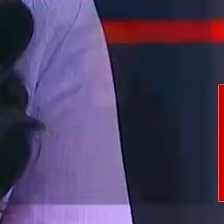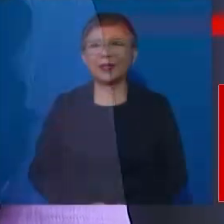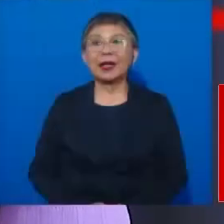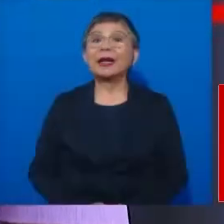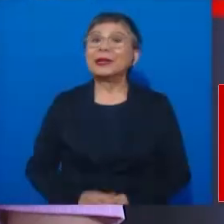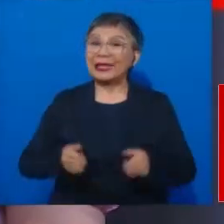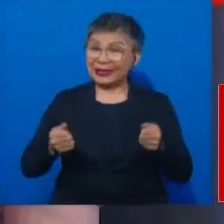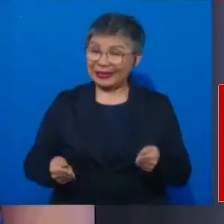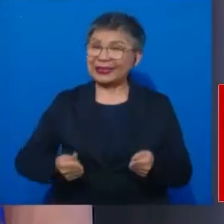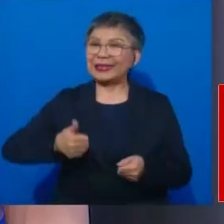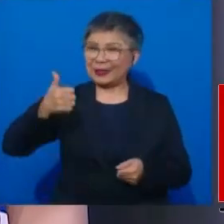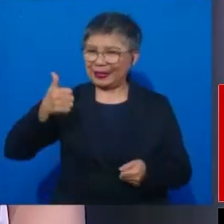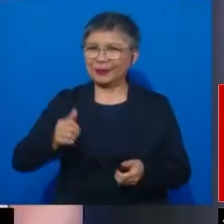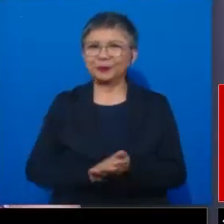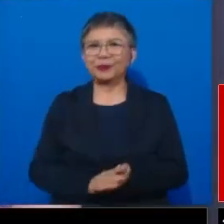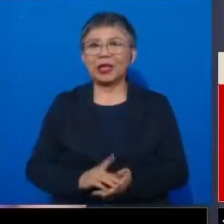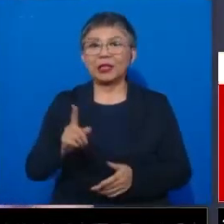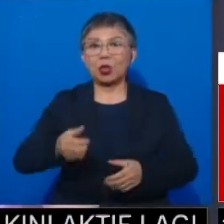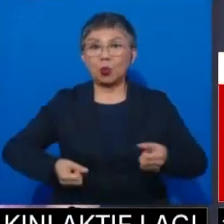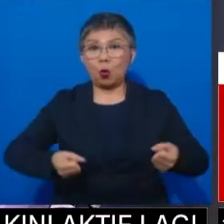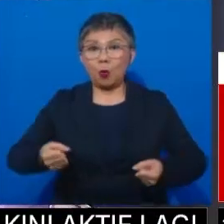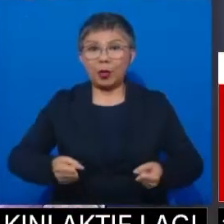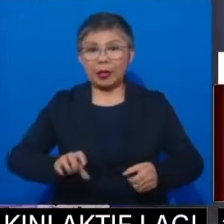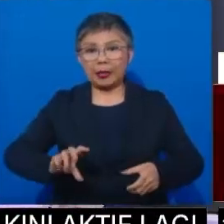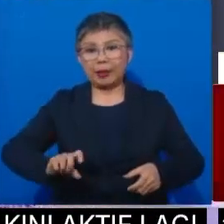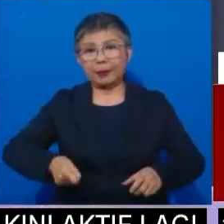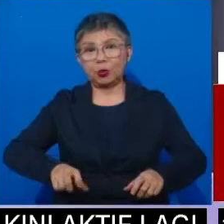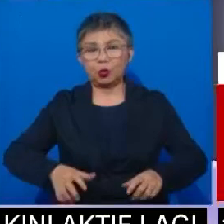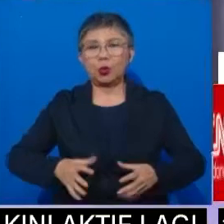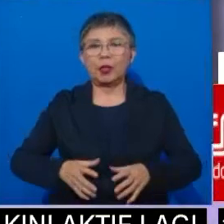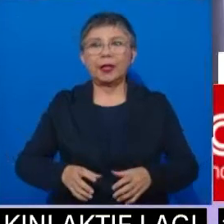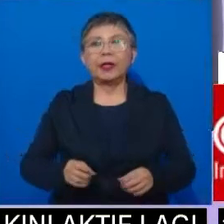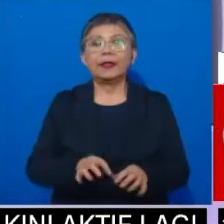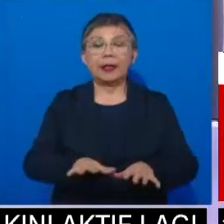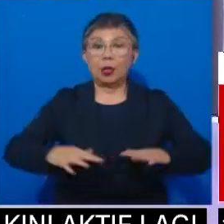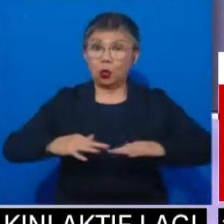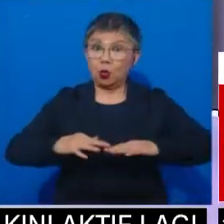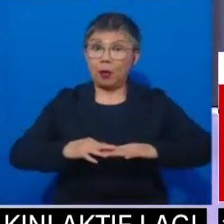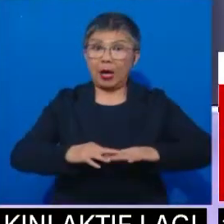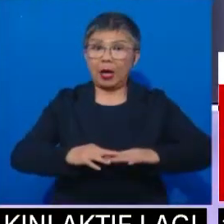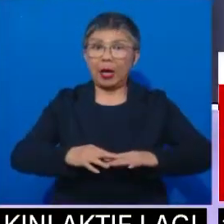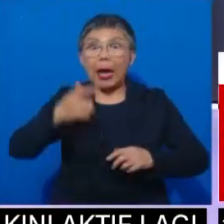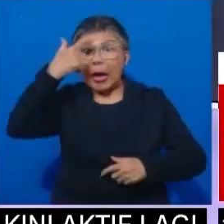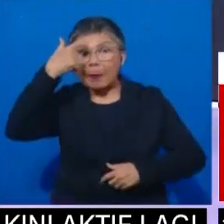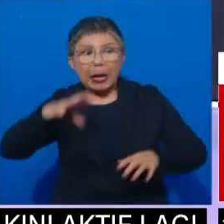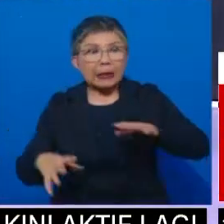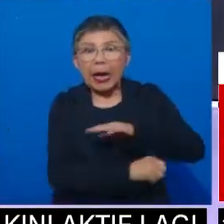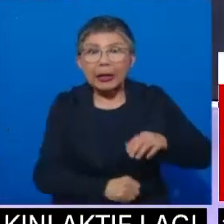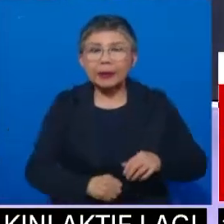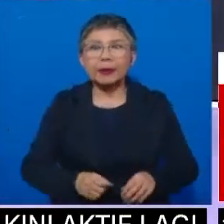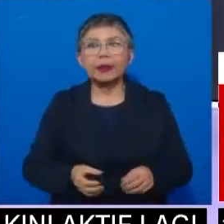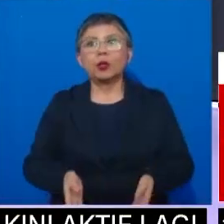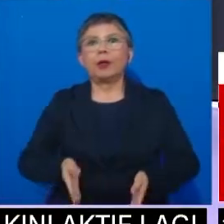Anda kembali bersama kami di redaksi. Pemirsa, sebuah mobil yang sedang dihidupkan oleh pemiliknya di pekarangan rumah digasak maling di Medan, Sumatera